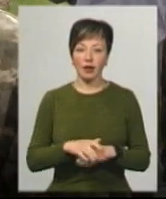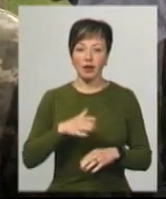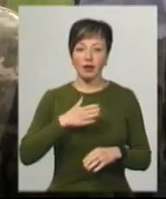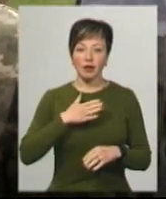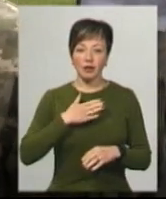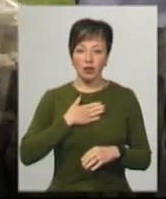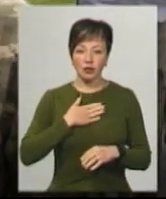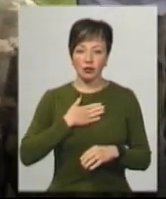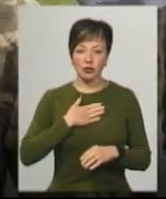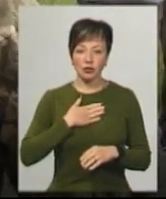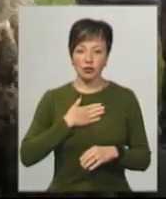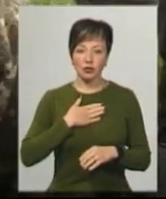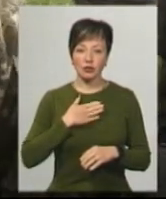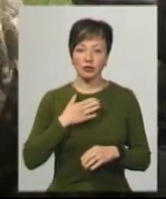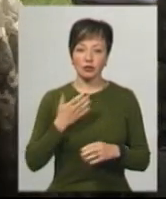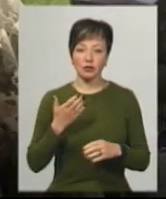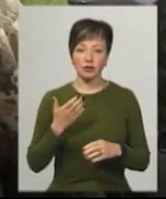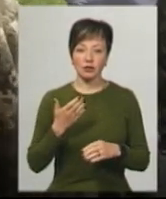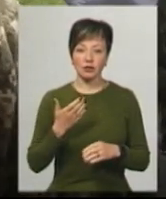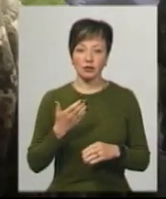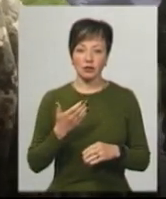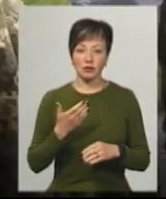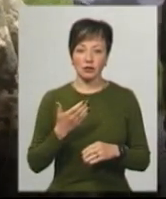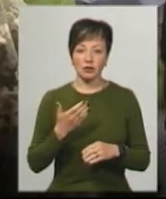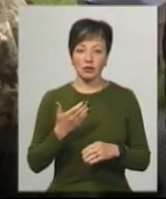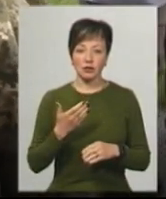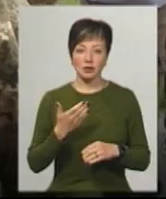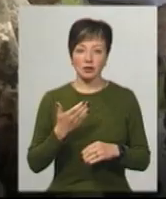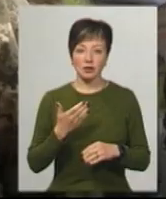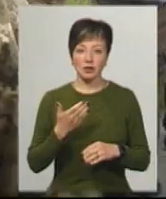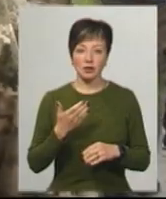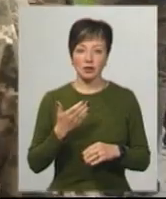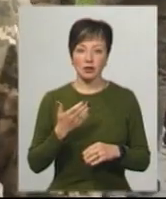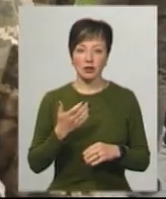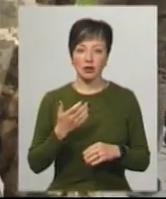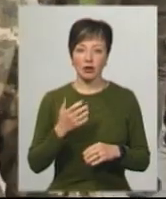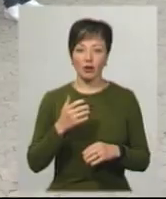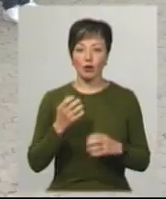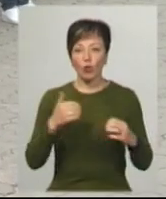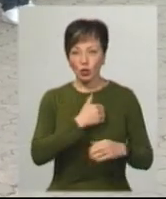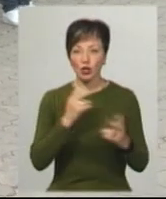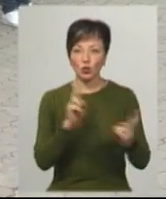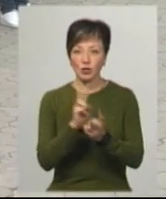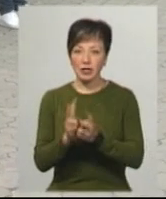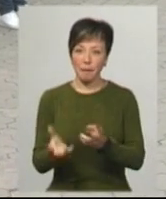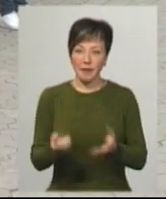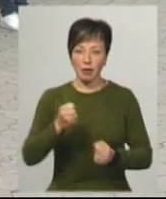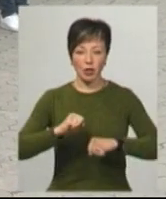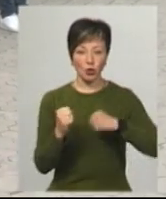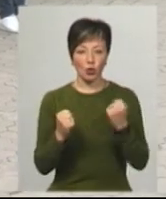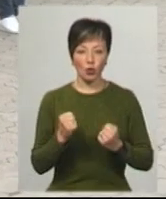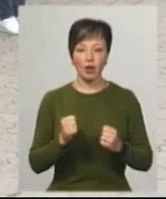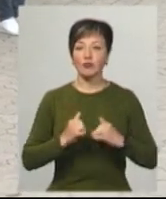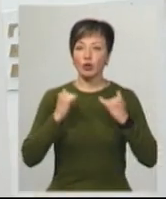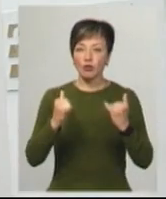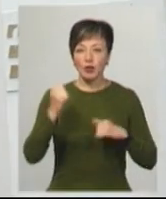хоч чимось зустрітися, якось... Щоб трохи-трохи підтримали один одного. Прийшов вшанувати пам'ять загиблих